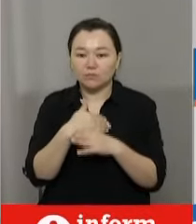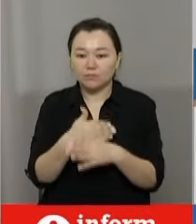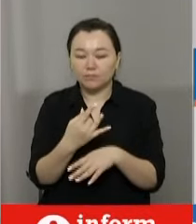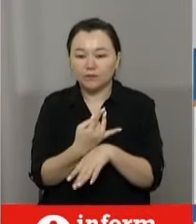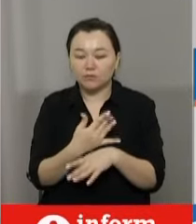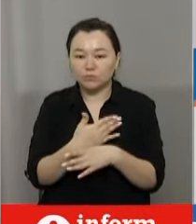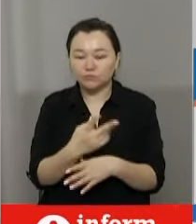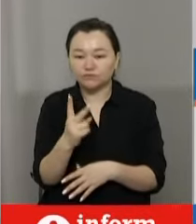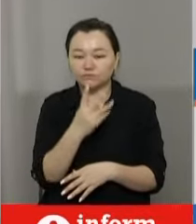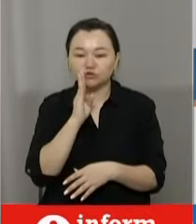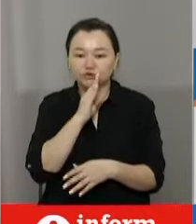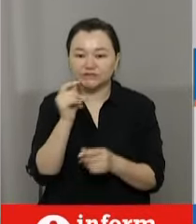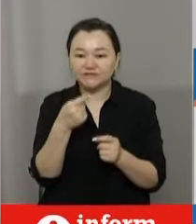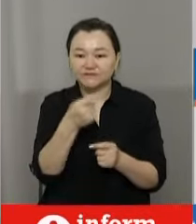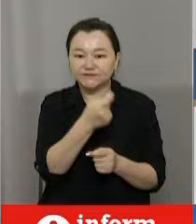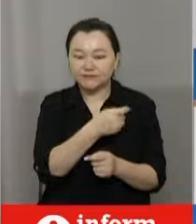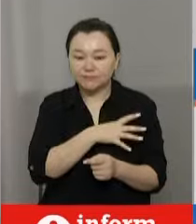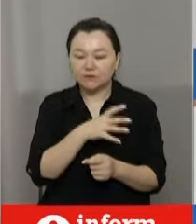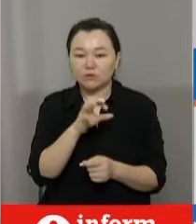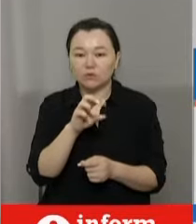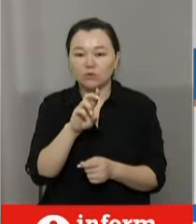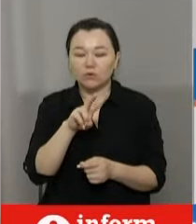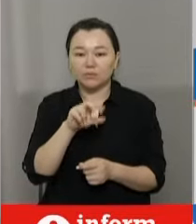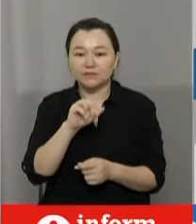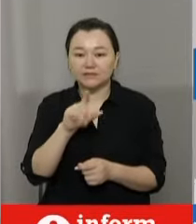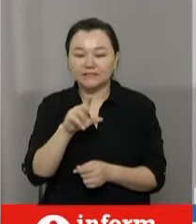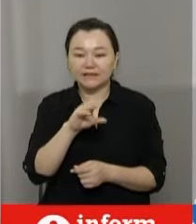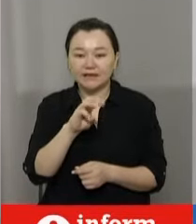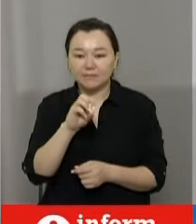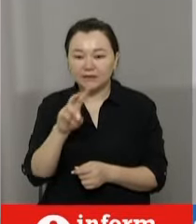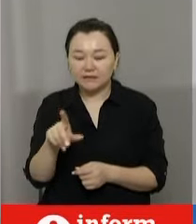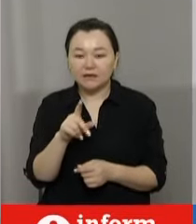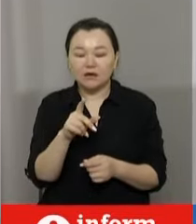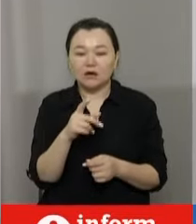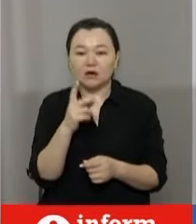помощь, двум женщинам наложены швы в области темени, у одной просто ушиб теменной области.